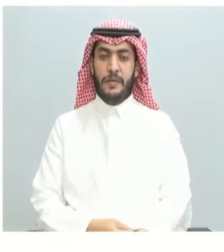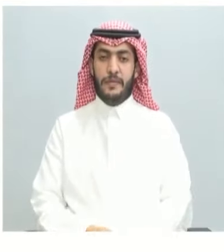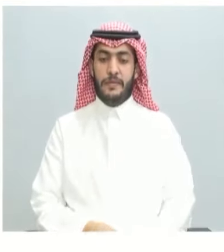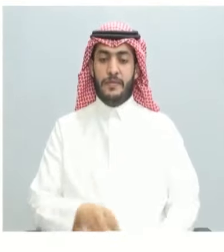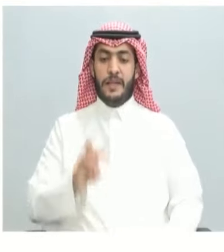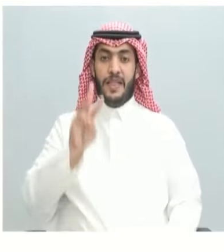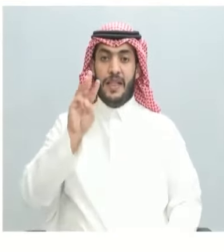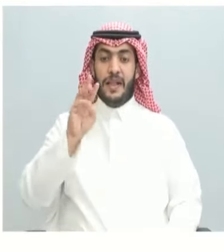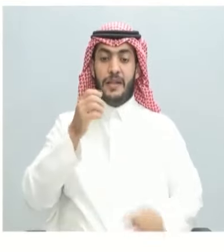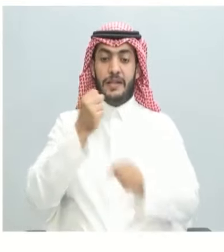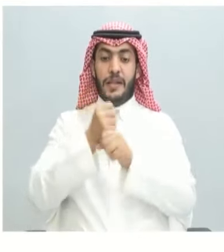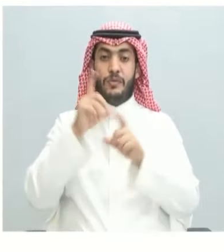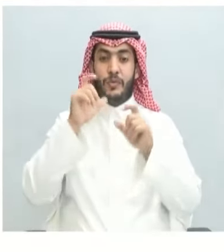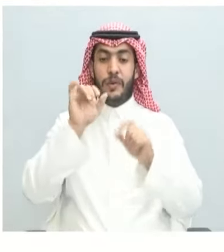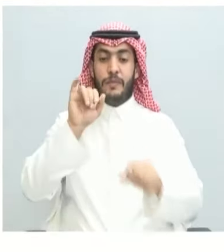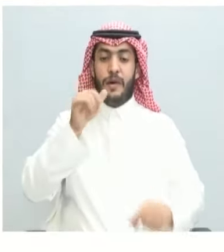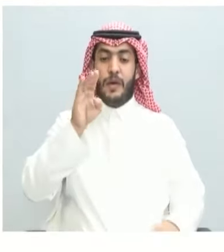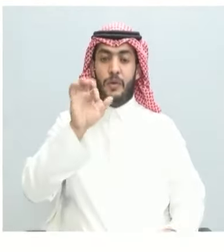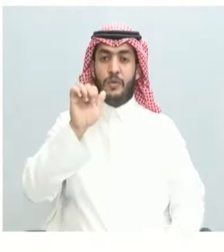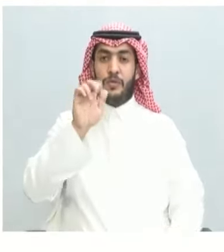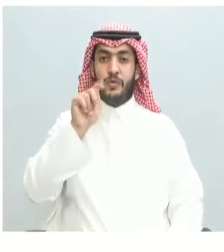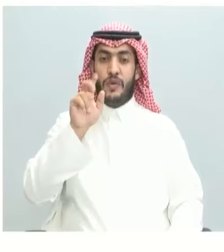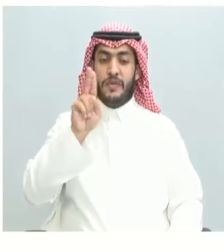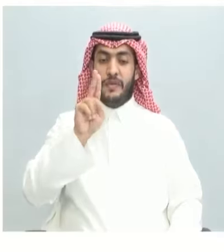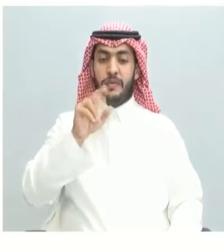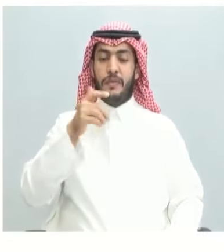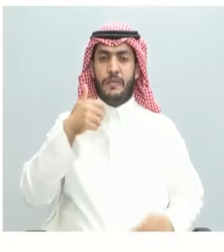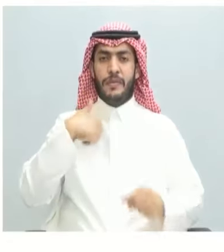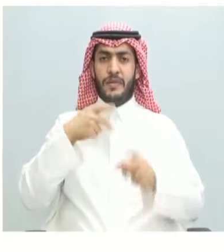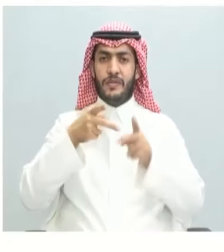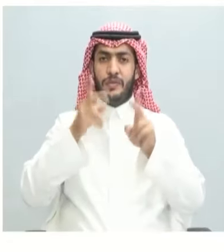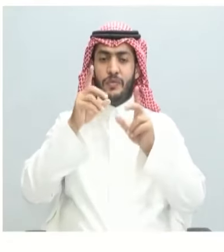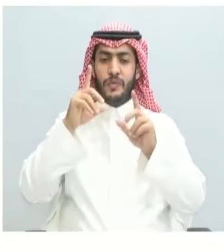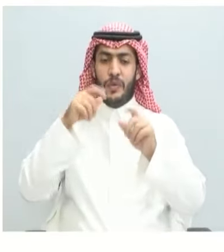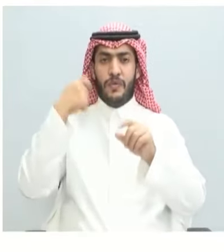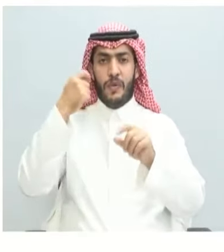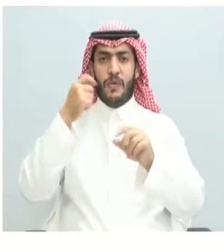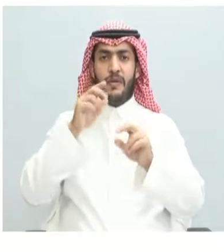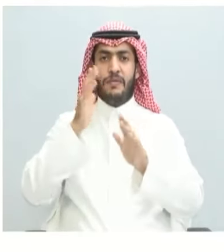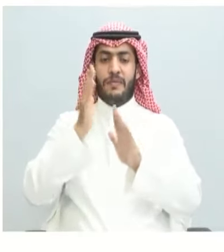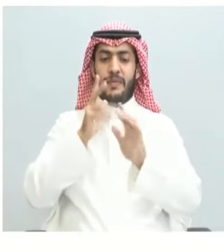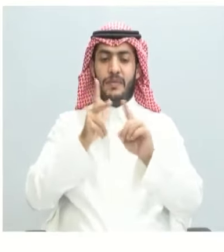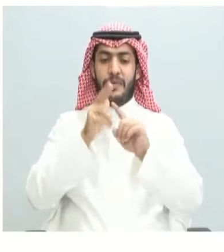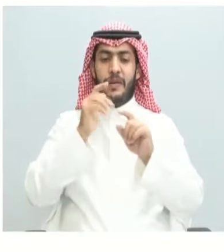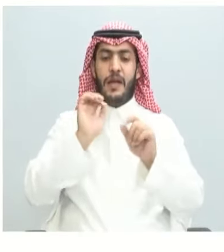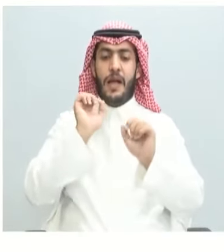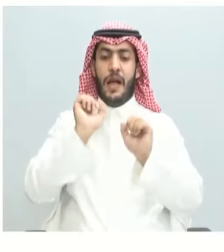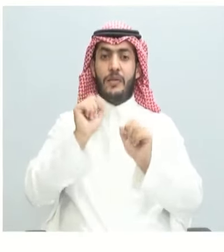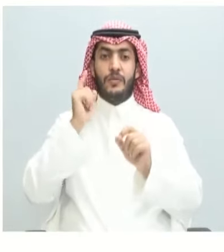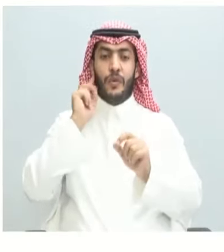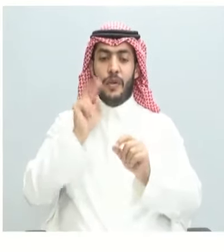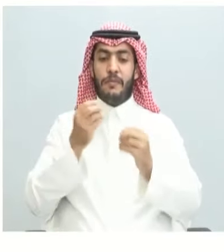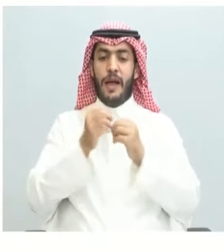باستخدام صور مايكروسوفت انشئ مقطع فيديو يحتوي على الصور التي جمعتها والتسجيل الصوتي لمشروع حدائق الملك عبد